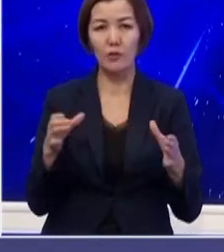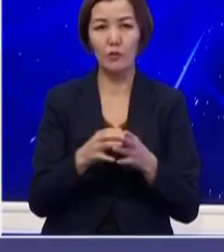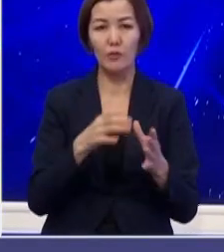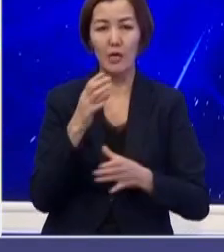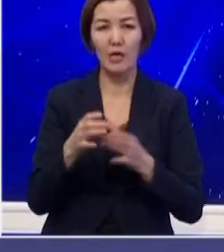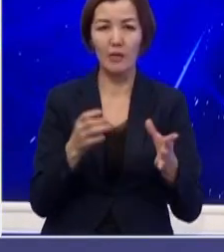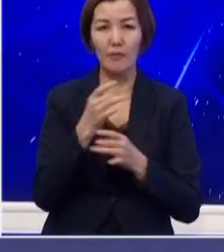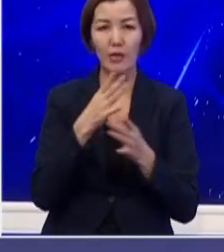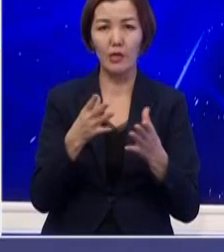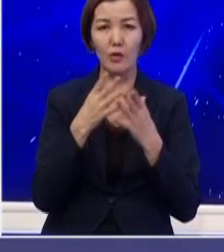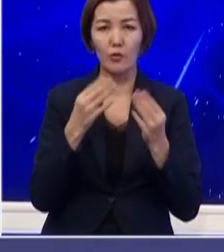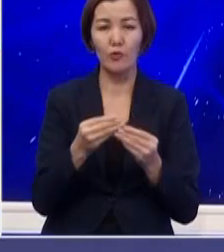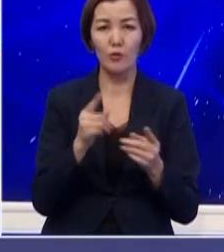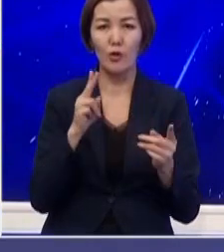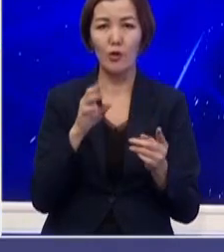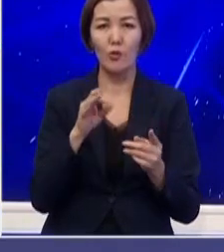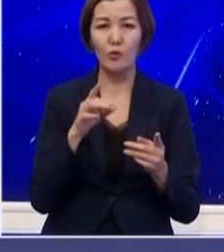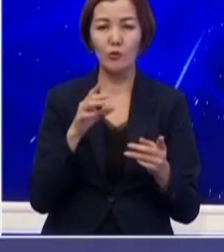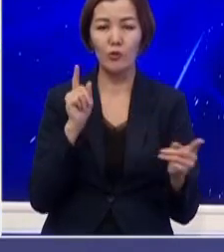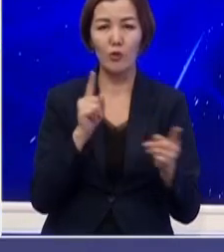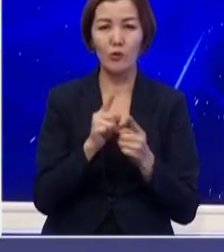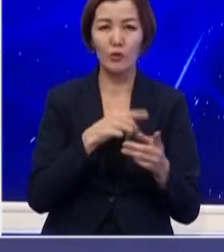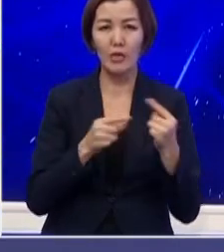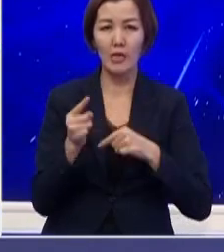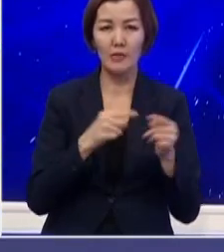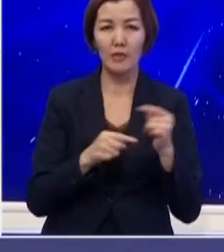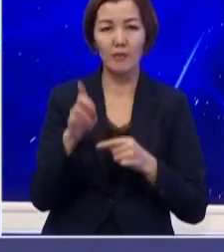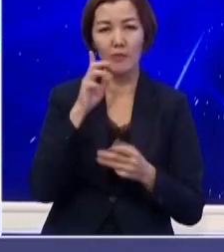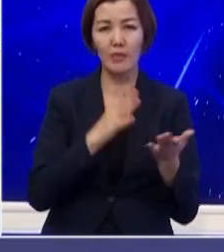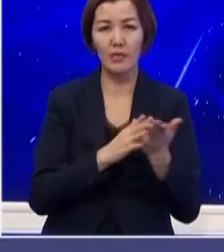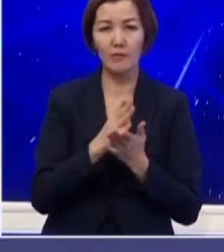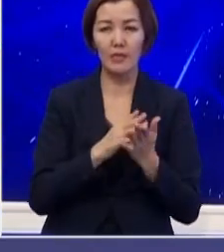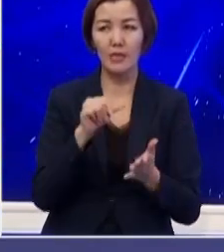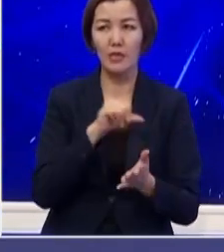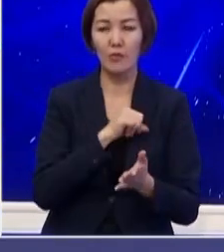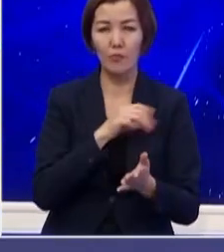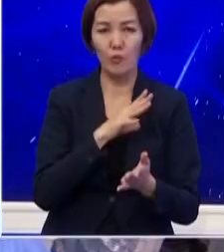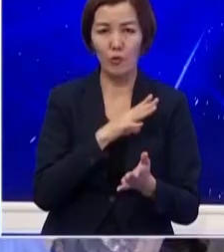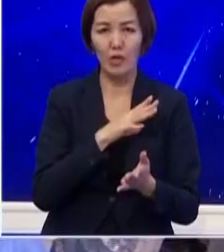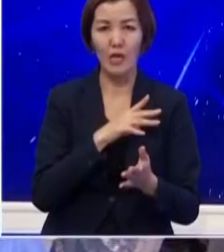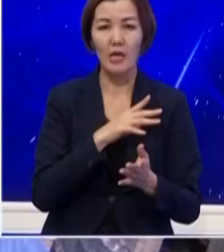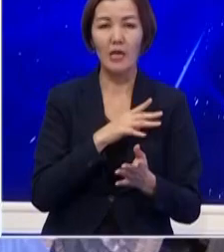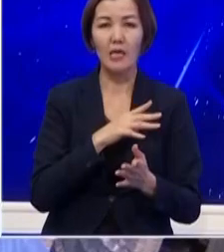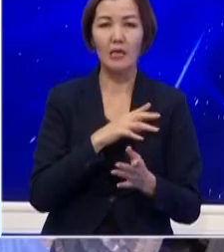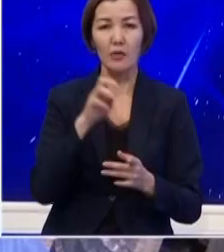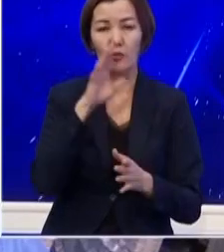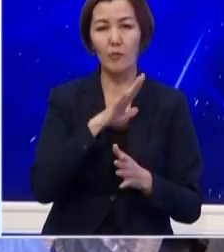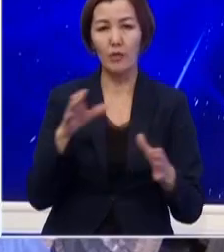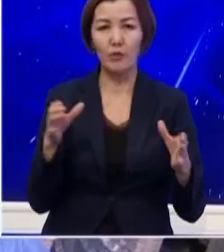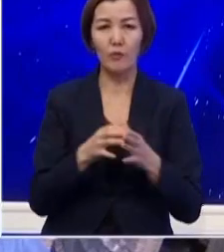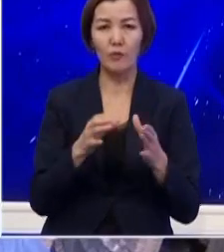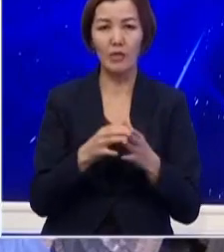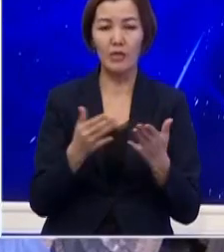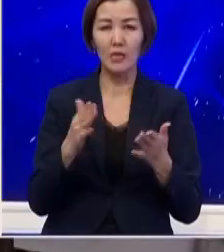орай Көксу ауданында бас қосты. Онда кәсіпкерлер мен мемлекеттік қызметкерлер де болды. Жиналғандағы мақсат үкіметтік емес